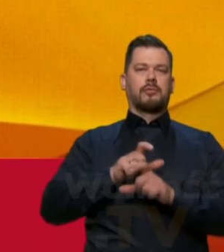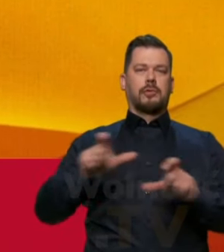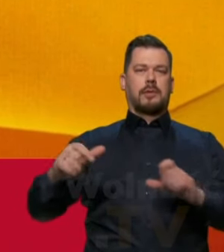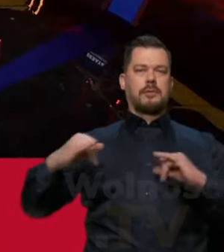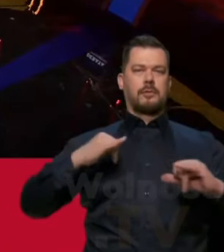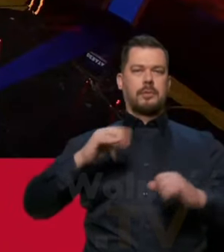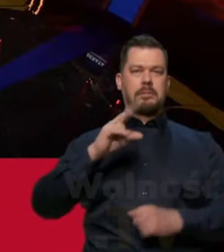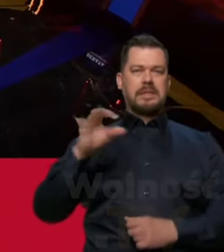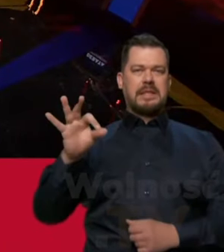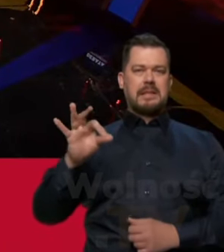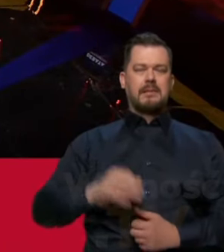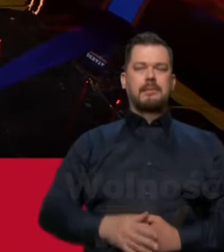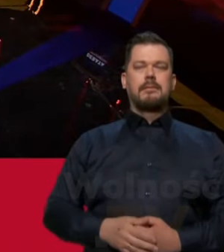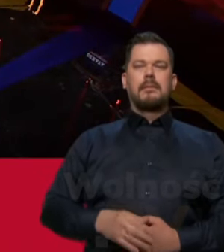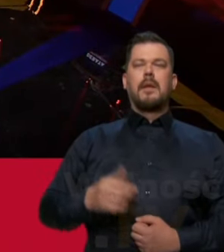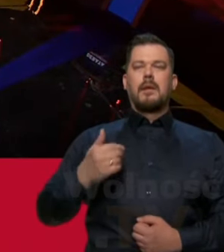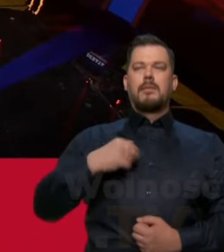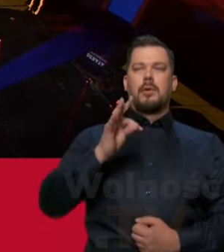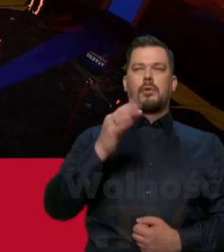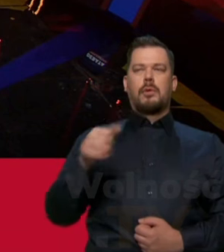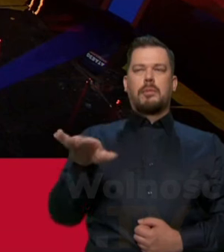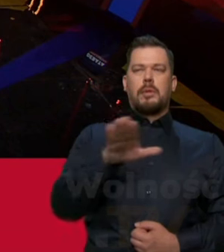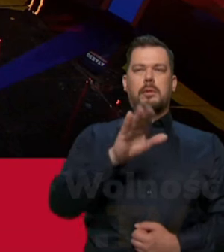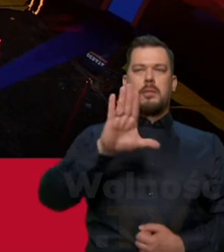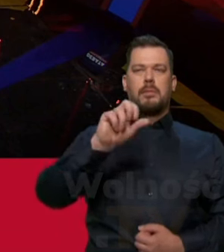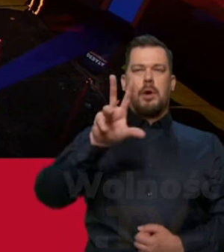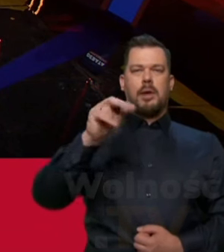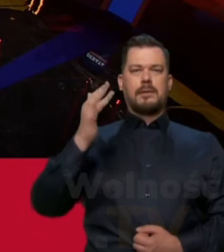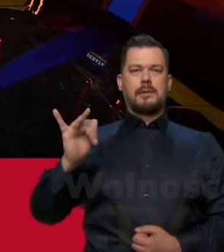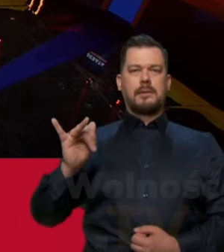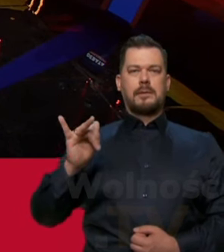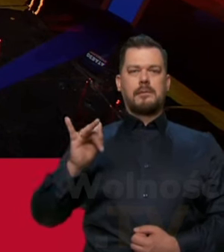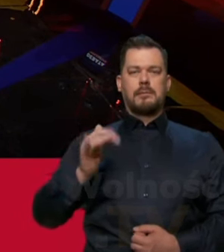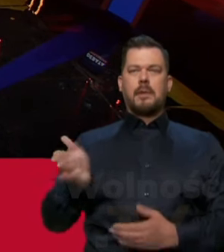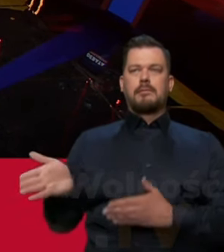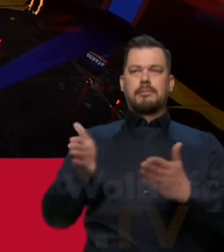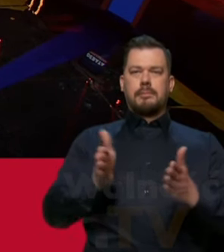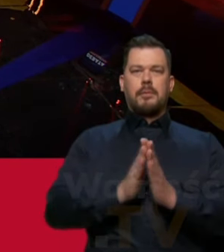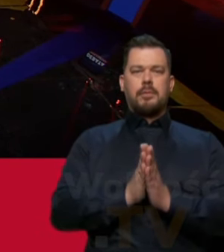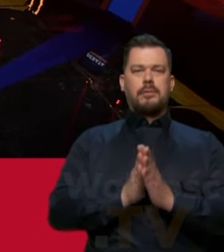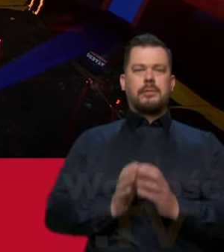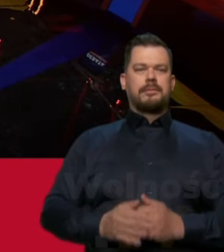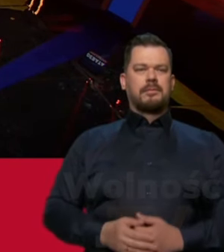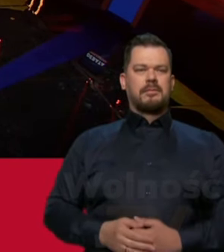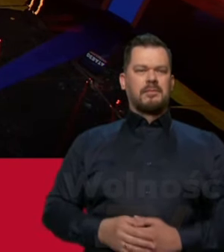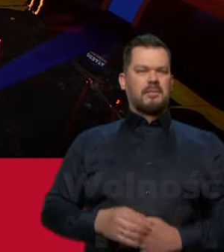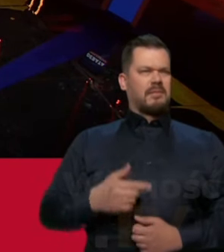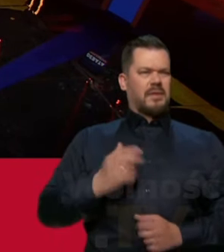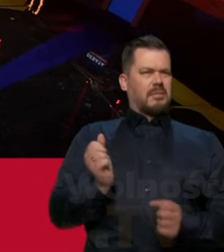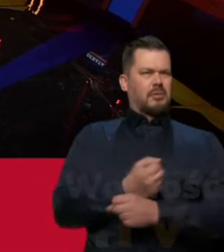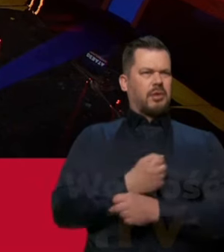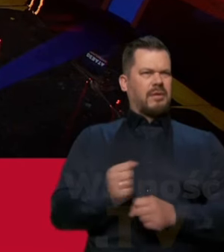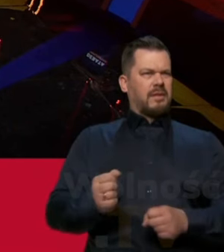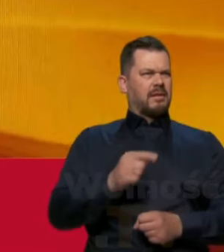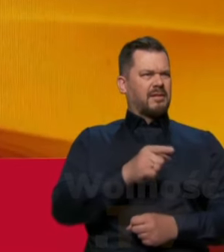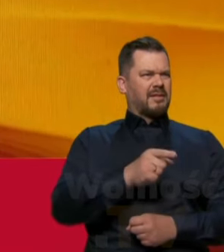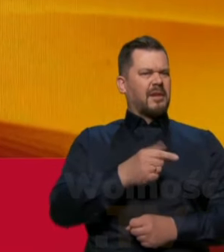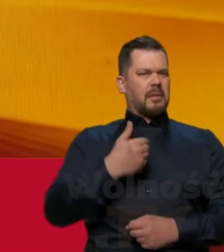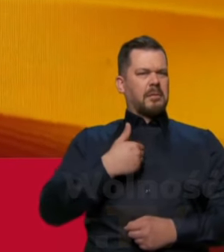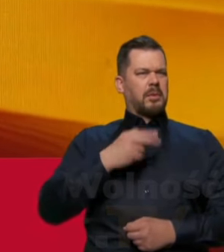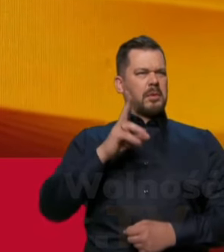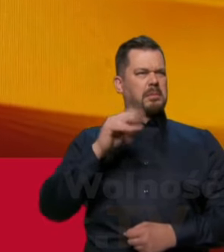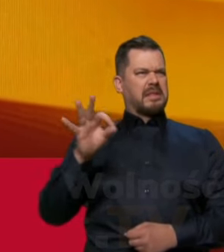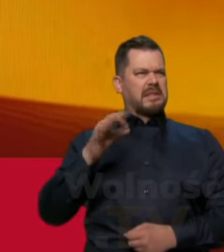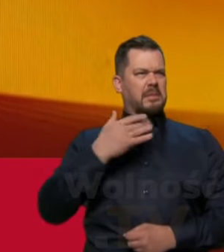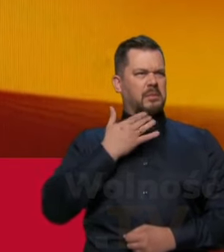rządu. Pan Tobiasz Bocheński odpowiadał na pytanie. Bardzo proszę. Znaczy, to jest coś nieprawdopodobnego, co mówi nam przedstawiciel